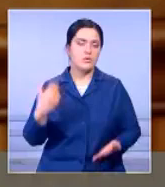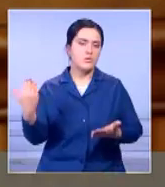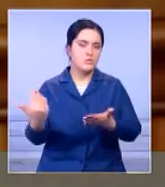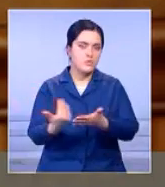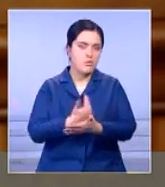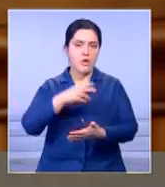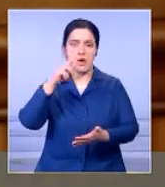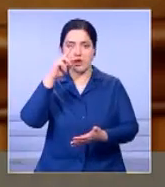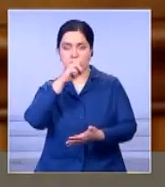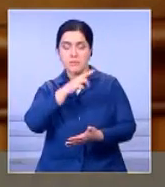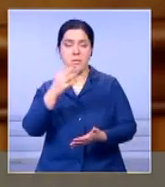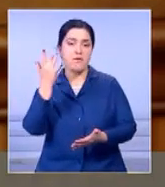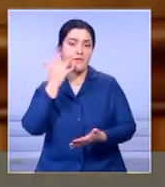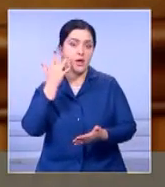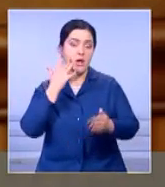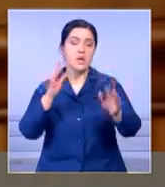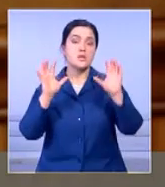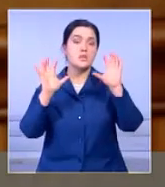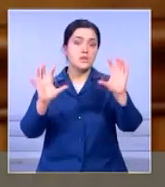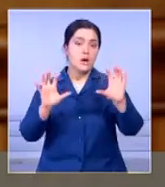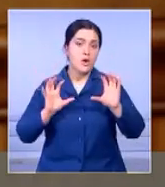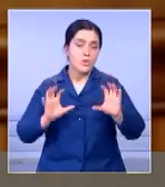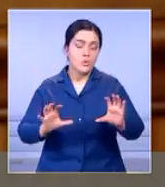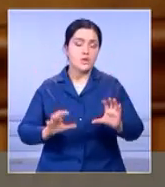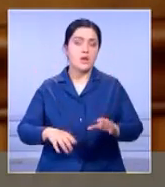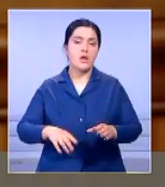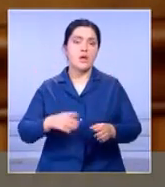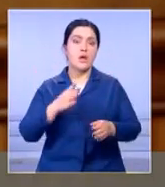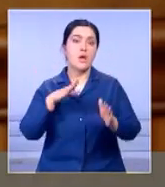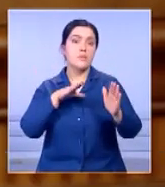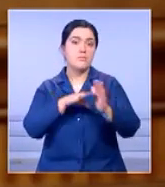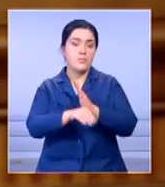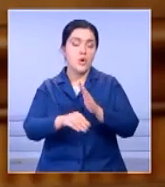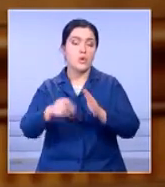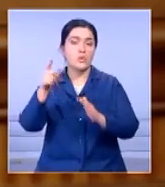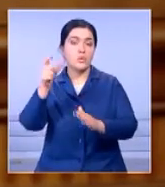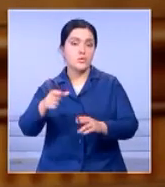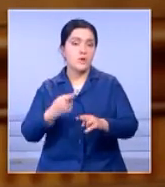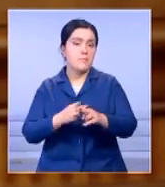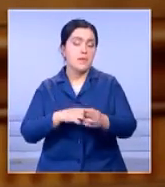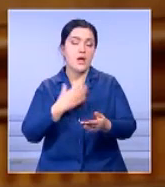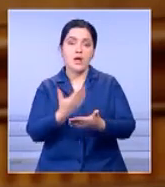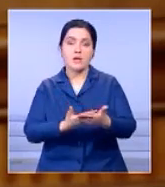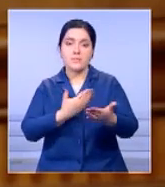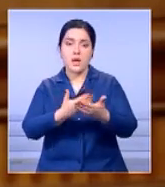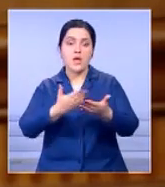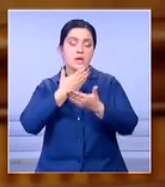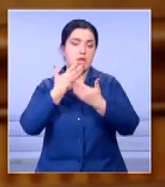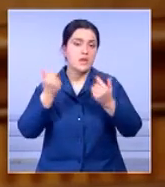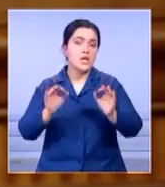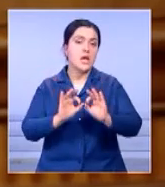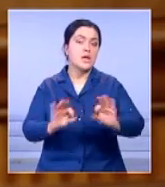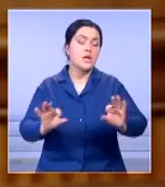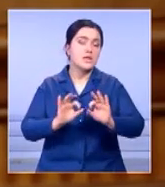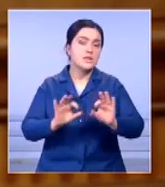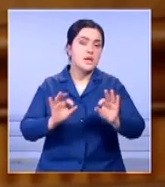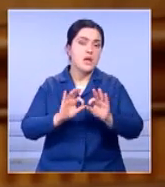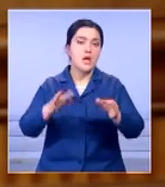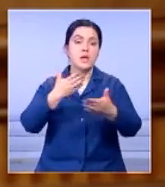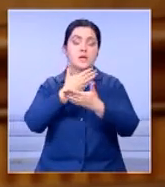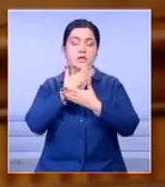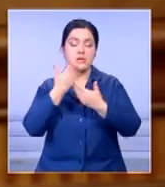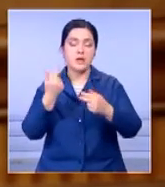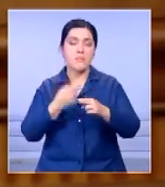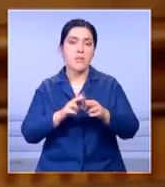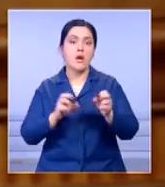наступили, принимаем документ, принимаем законы, которые касаются людей, и вот не доводим основные положения,